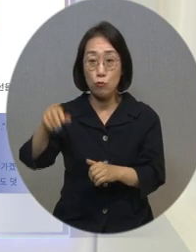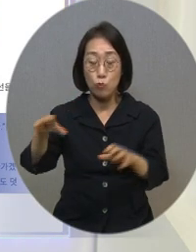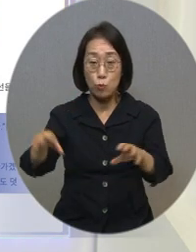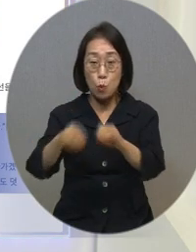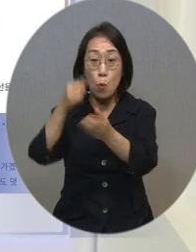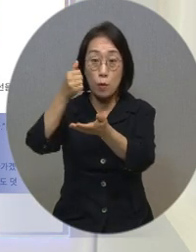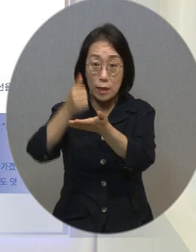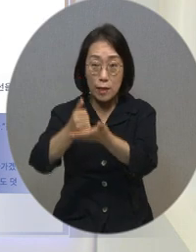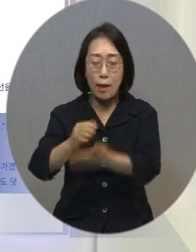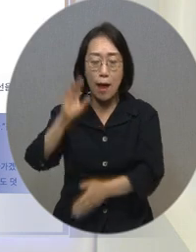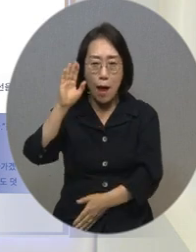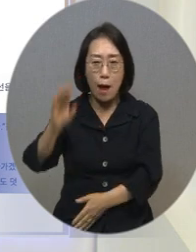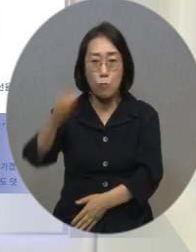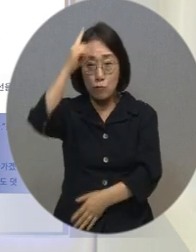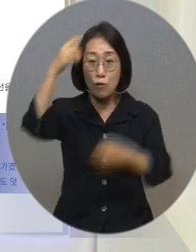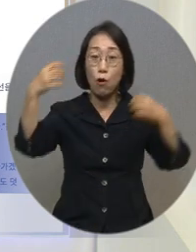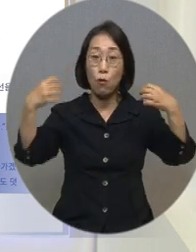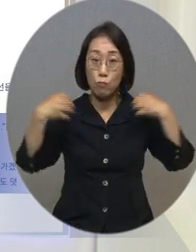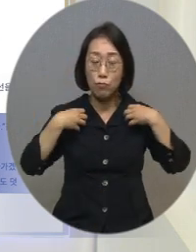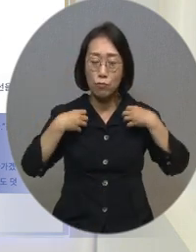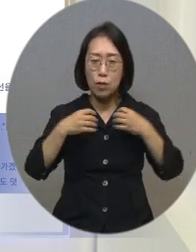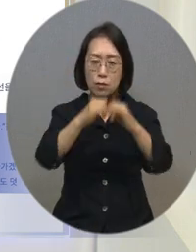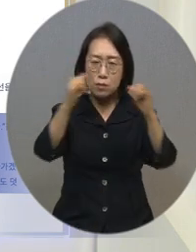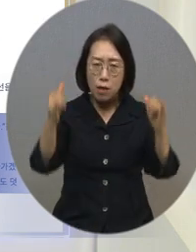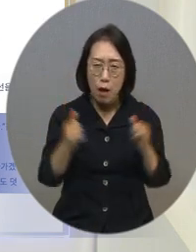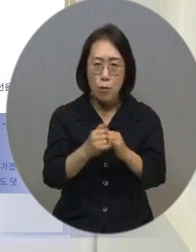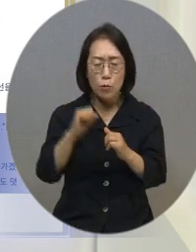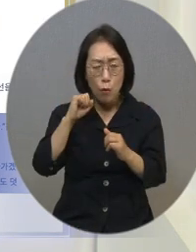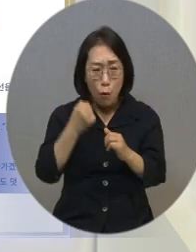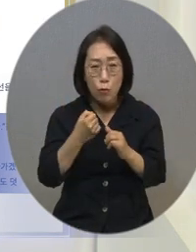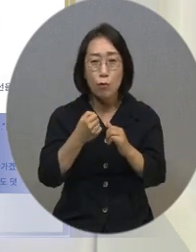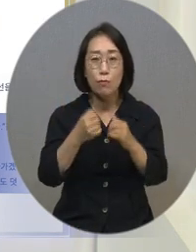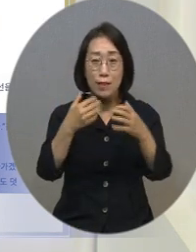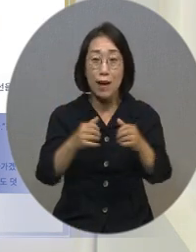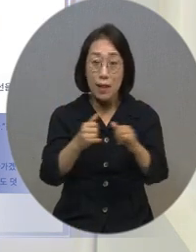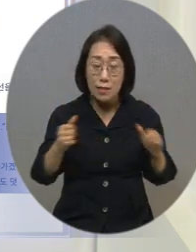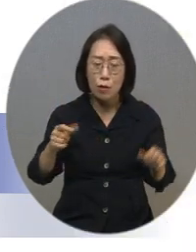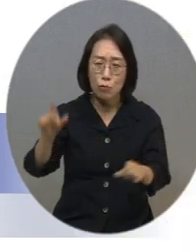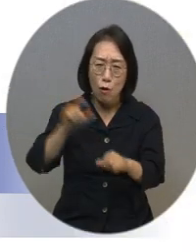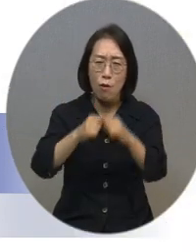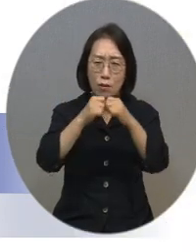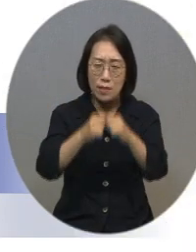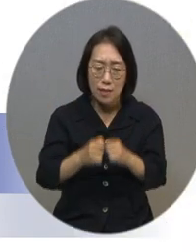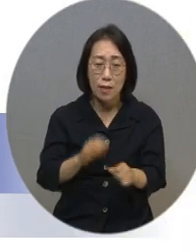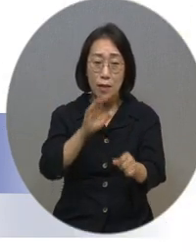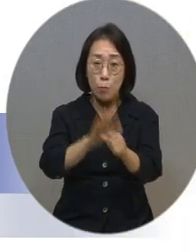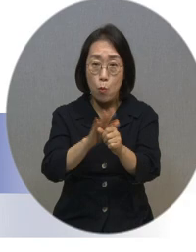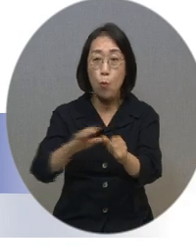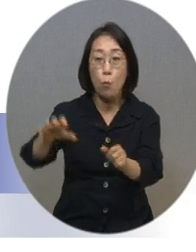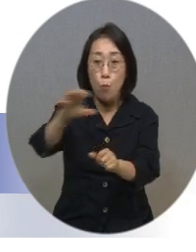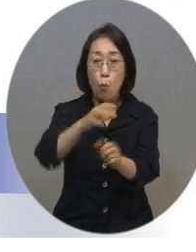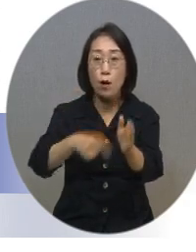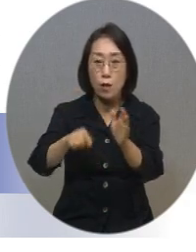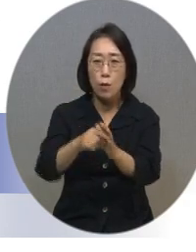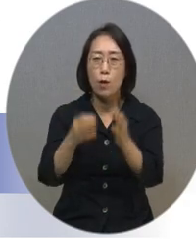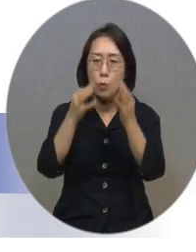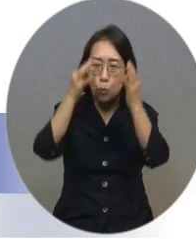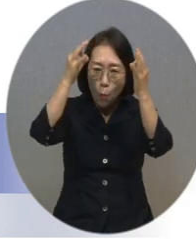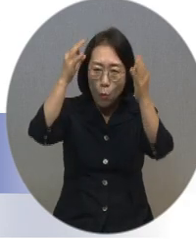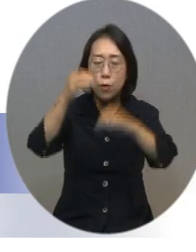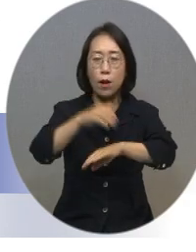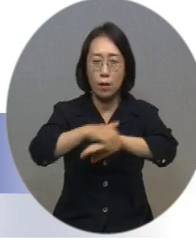앞으로 윤성열 정부는 사회적 약자를 더 촘촘하고 더 두게 보호하기 위해이 최선을 다할